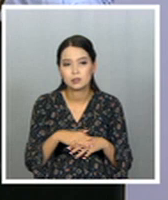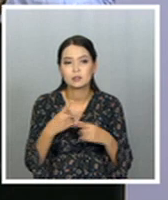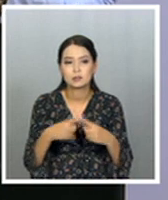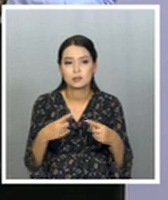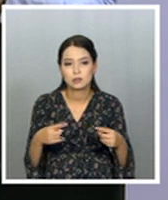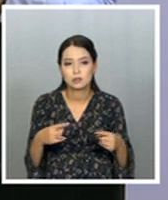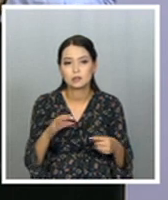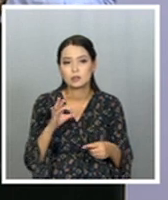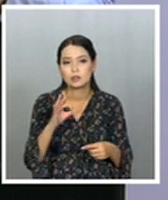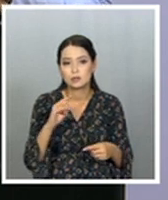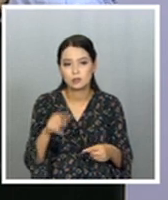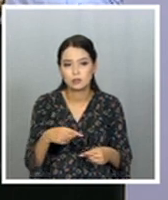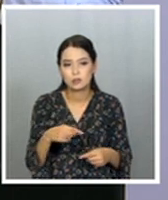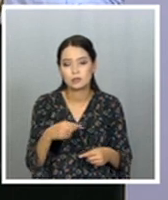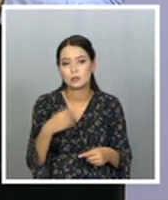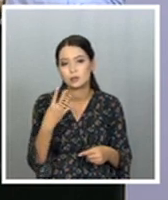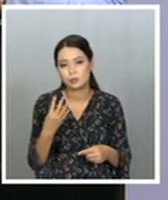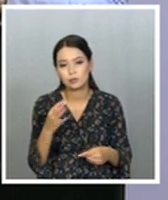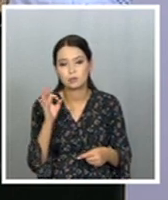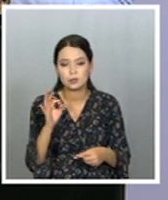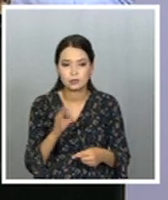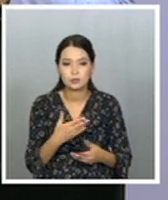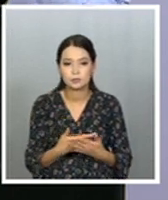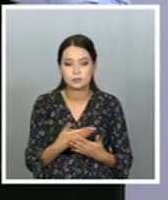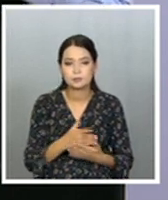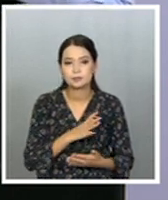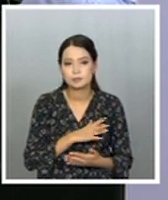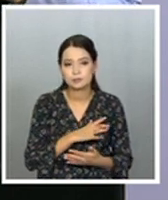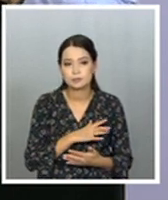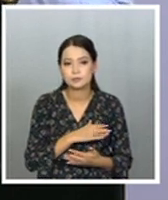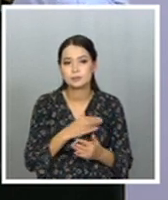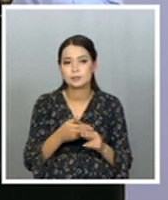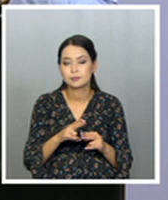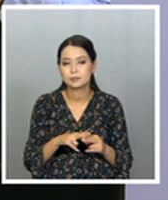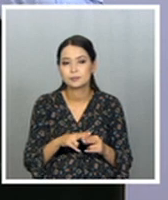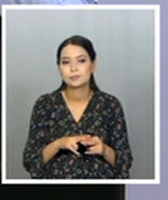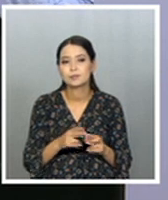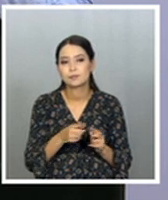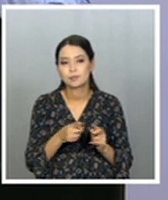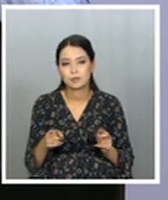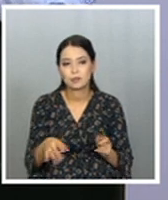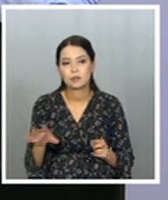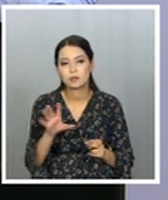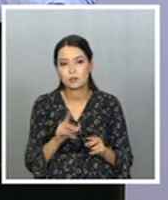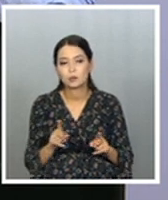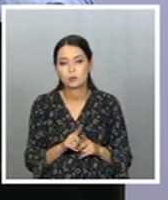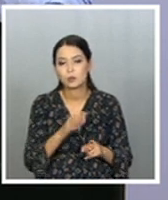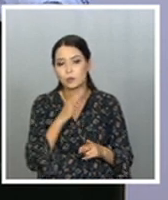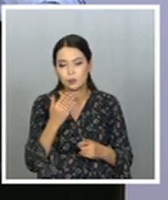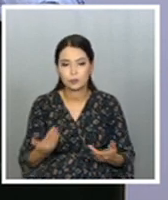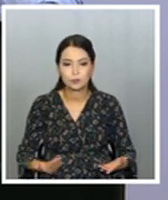тұрғындар 0.4% болды. Яғни осы уақытта қалада 12 ұлт өкілдері